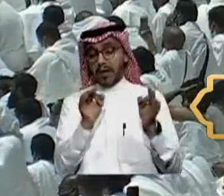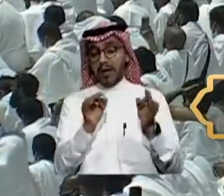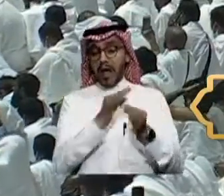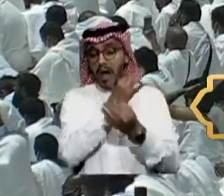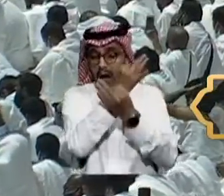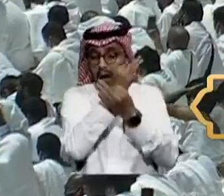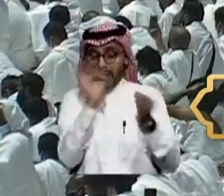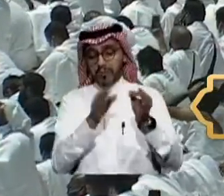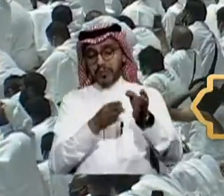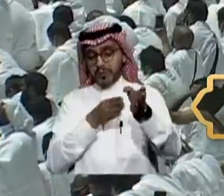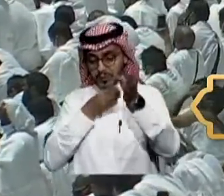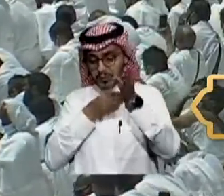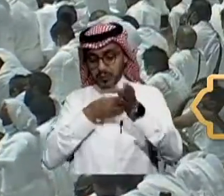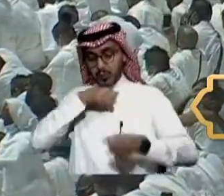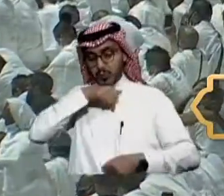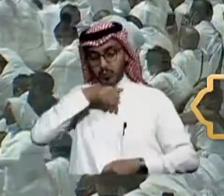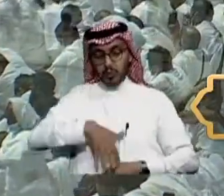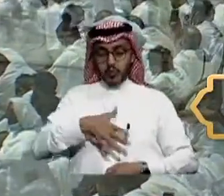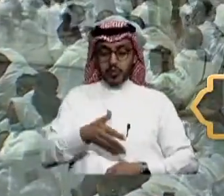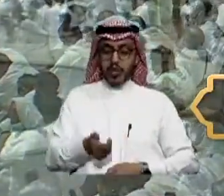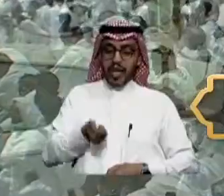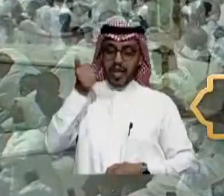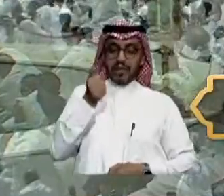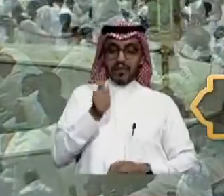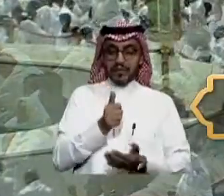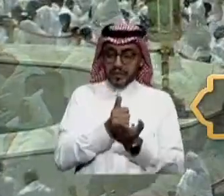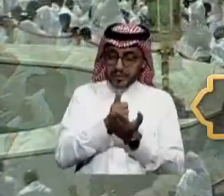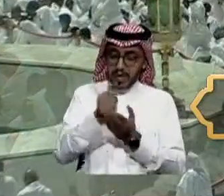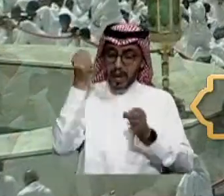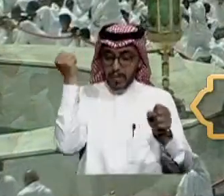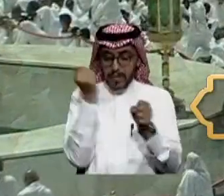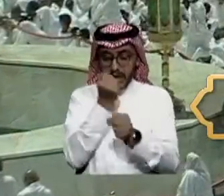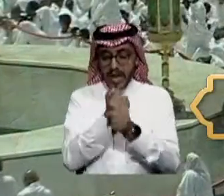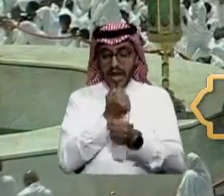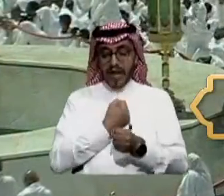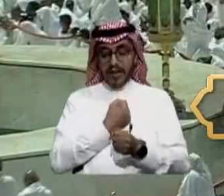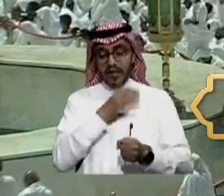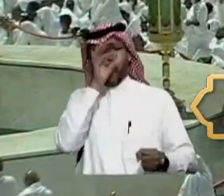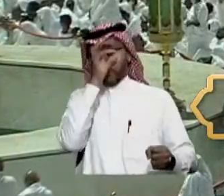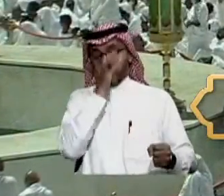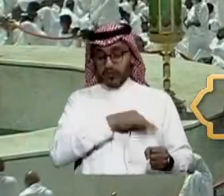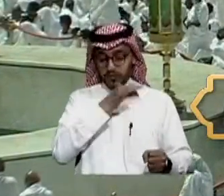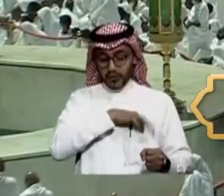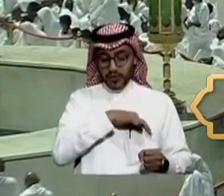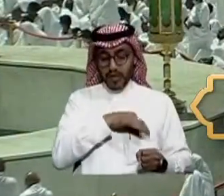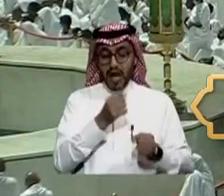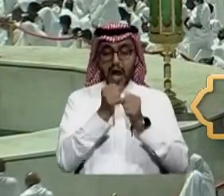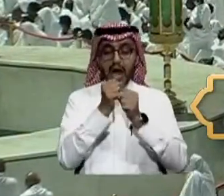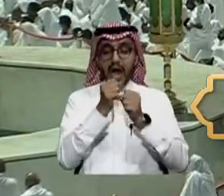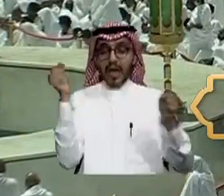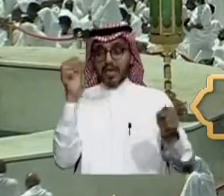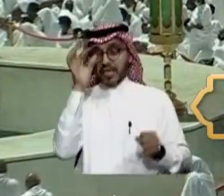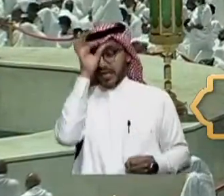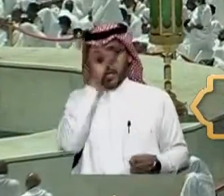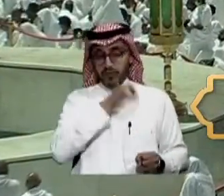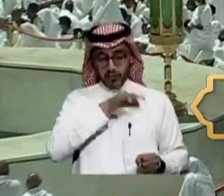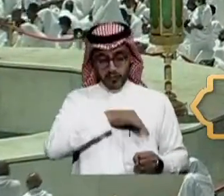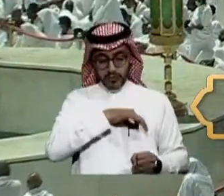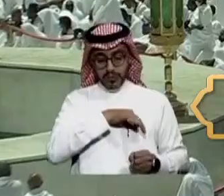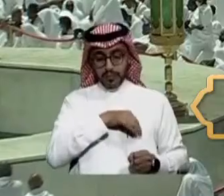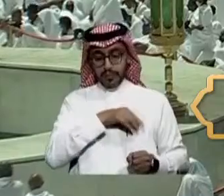فانه اكمل الهدي واعظه تحصيلا للمقصود واعظ تحصيلا